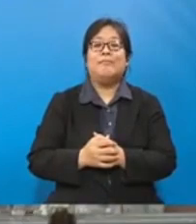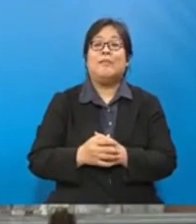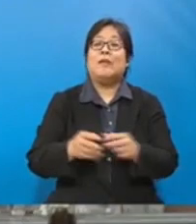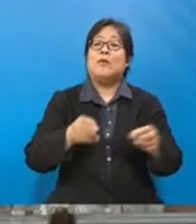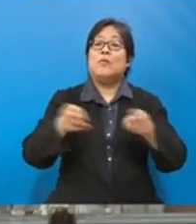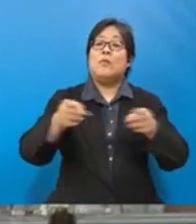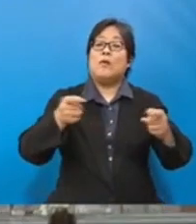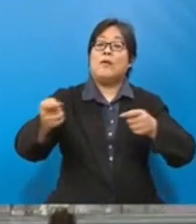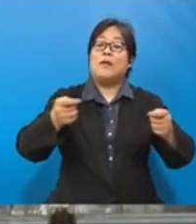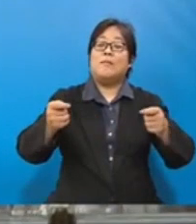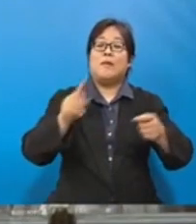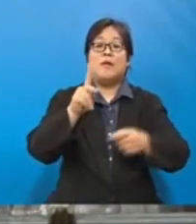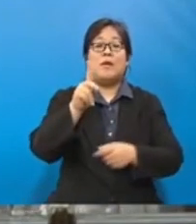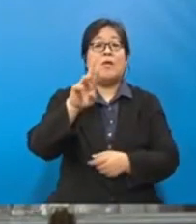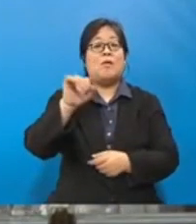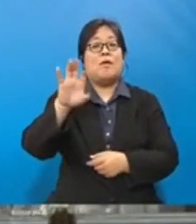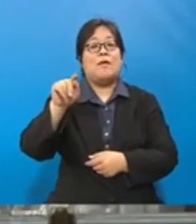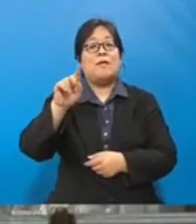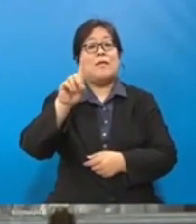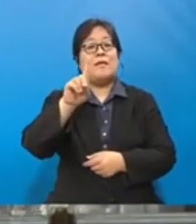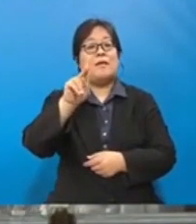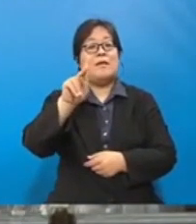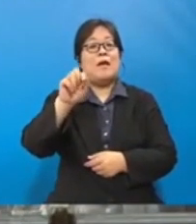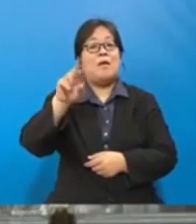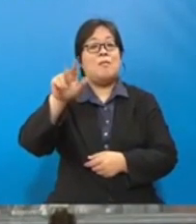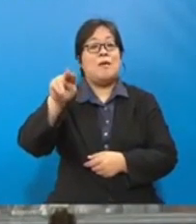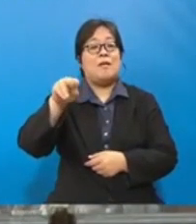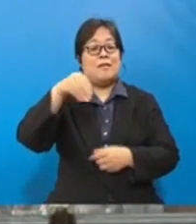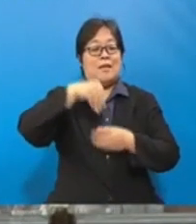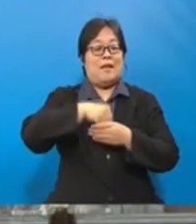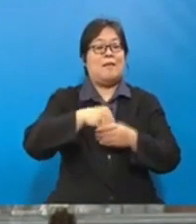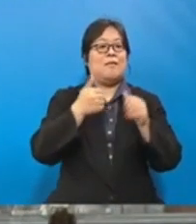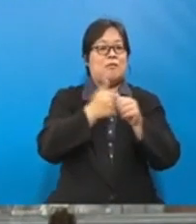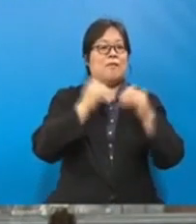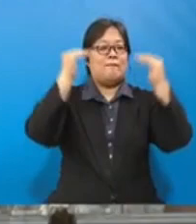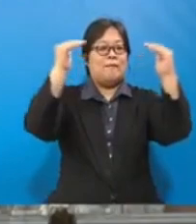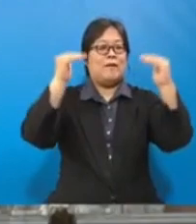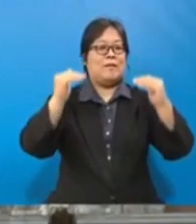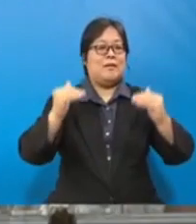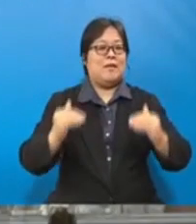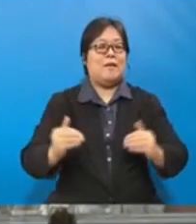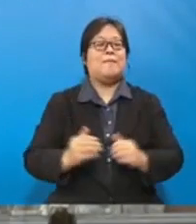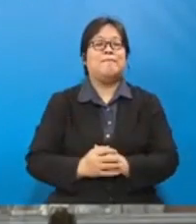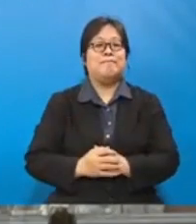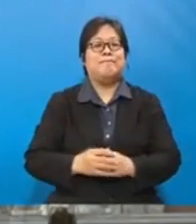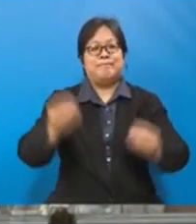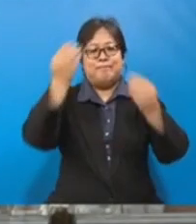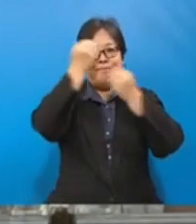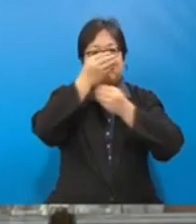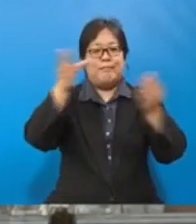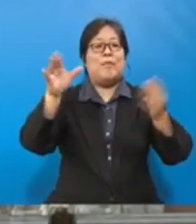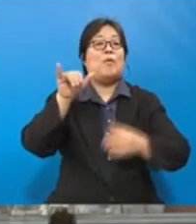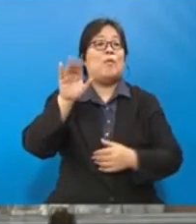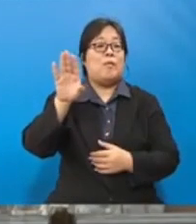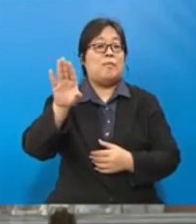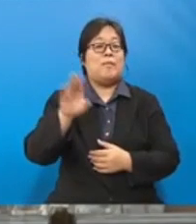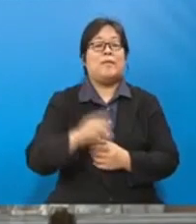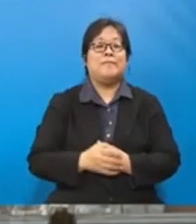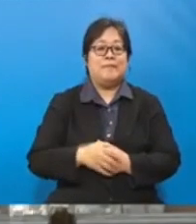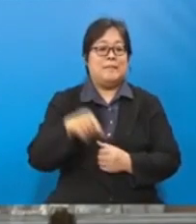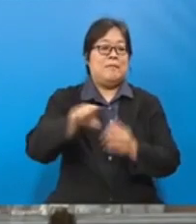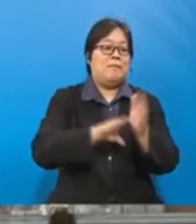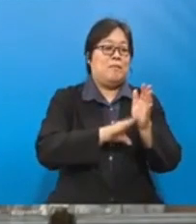bagi urut AB kredit karbon di pasaran domestik secara berpasang-pasangan Hai pengumuman untuk malam ya Buah Mangunan Dash akan